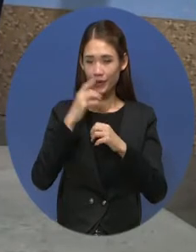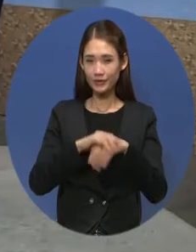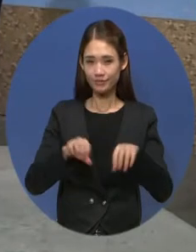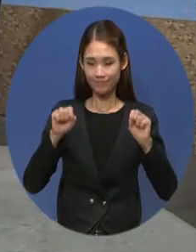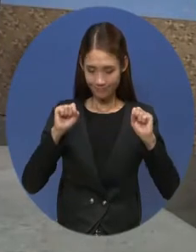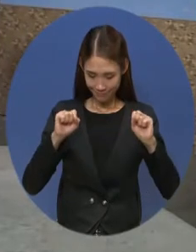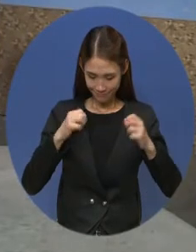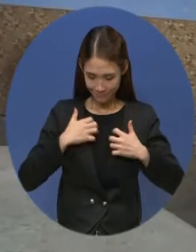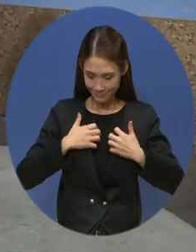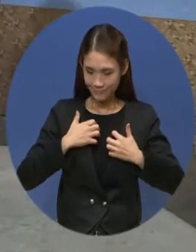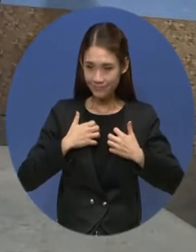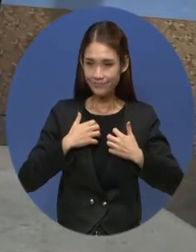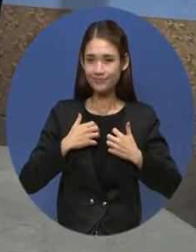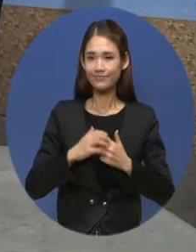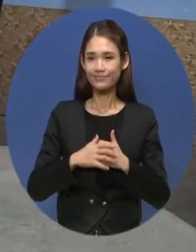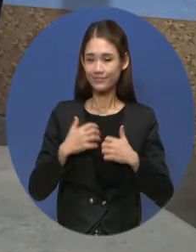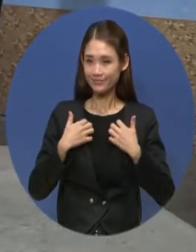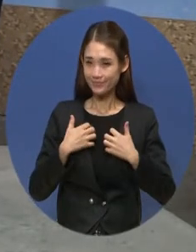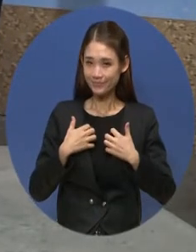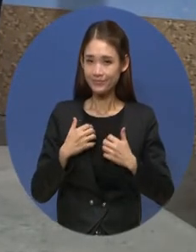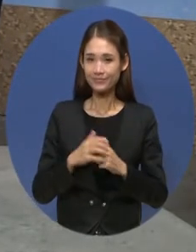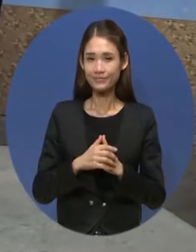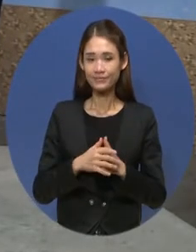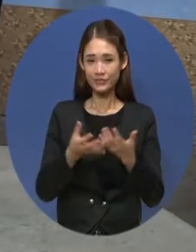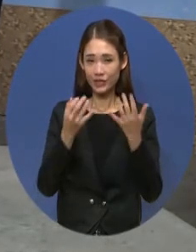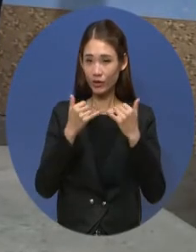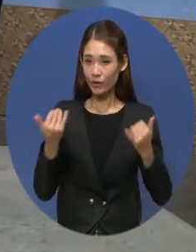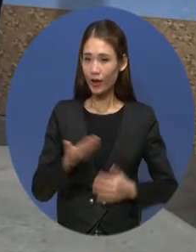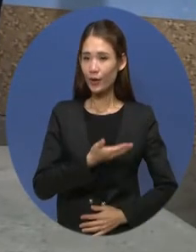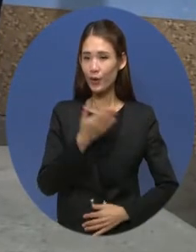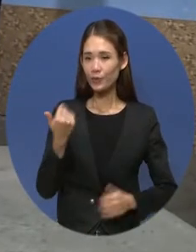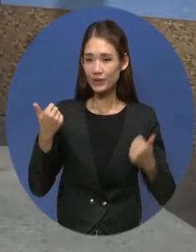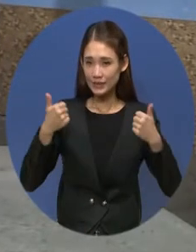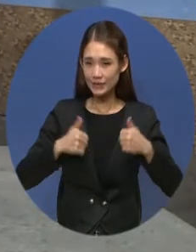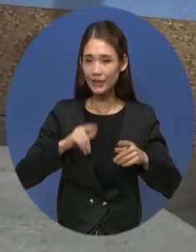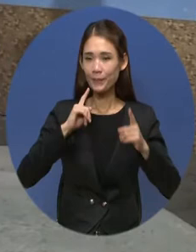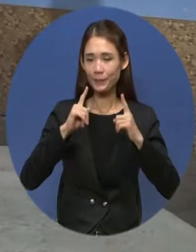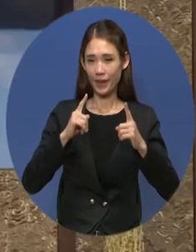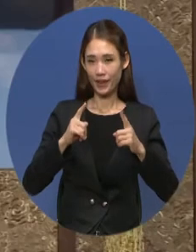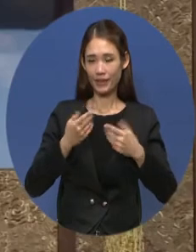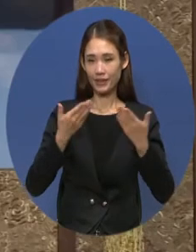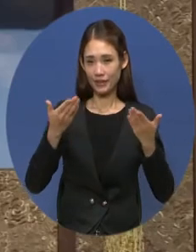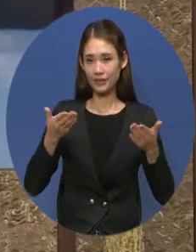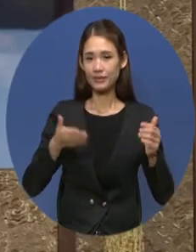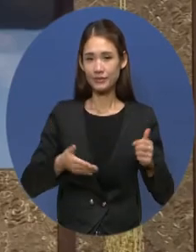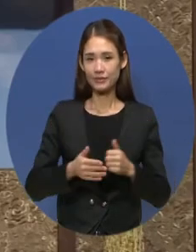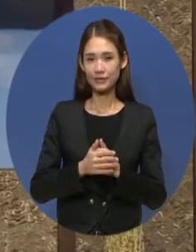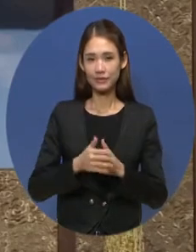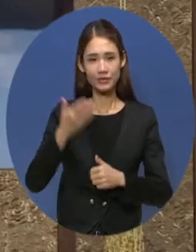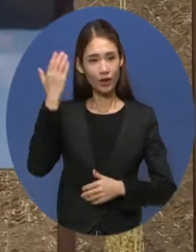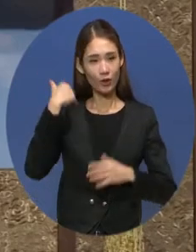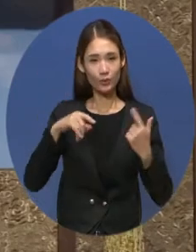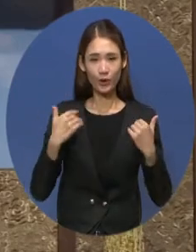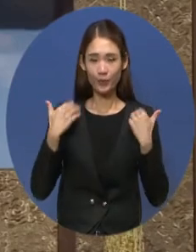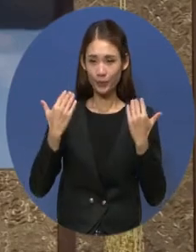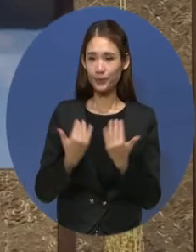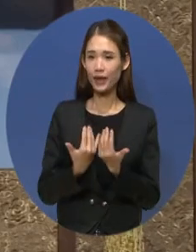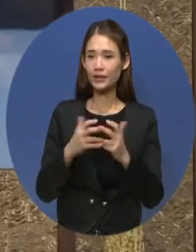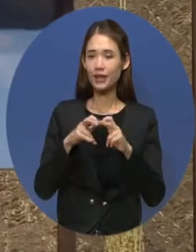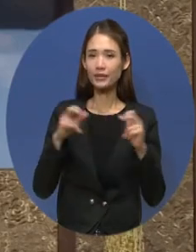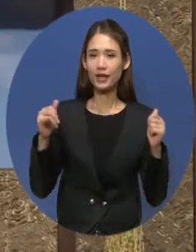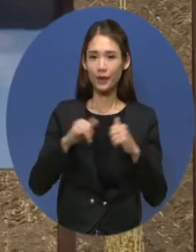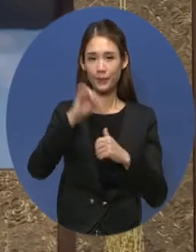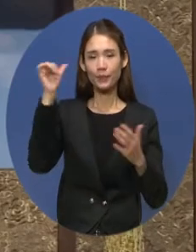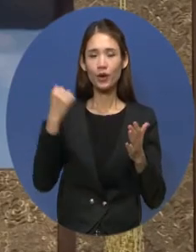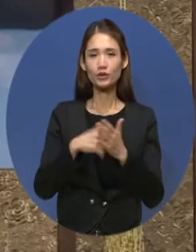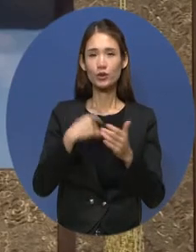왔습니다 아 뇨 중 네 고맙습니다 먼저 시청자 분들께 인사 한 말씀 해주시죠 예 영등포구 발달 적인 평생 교육 센터